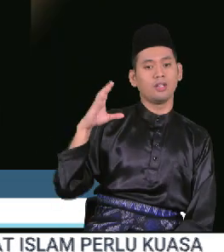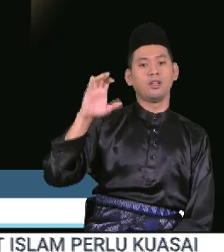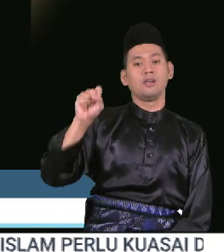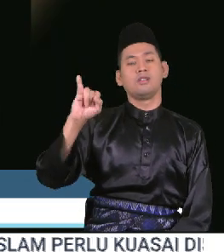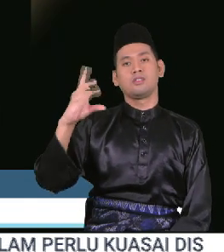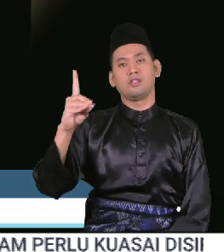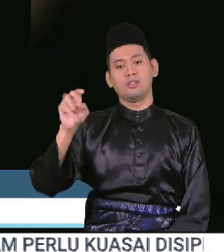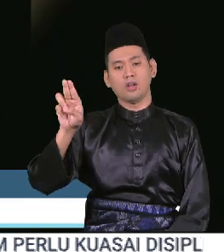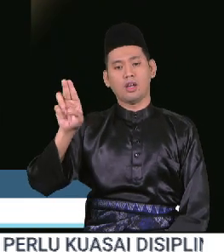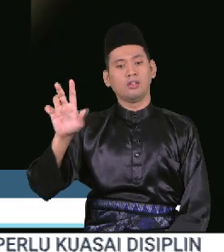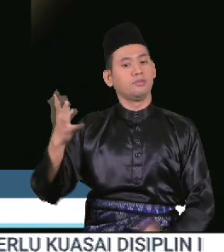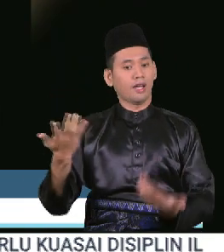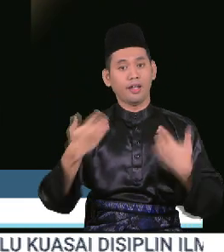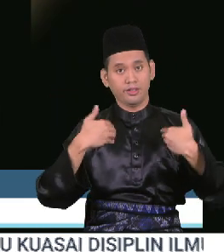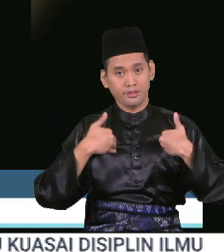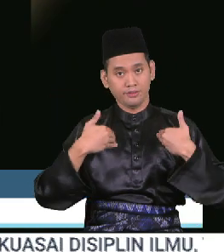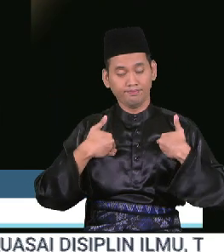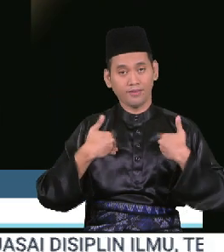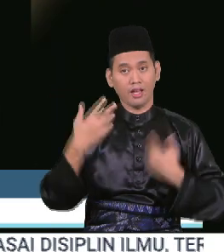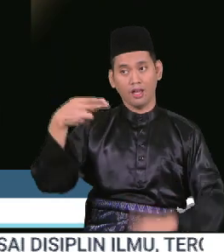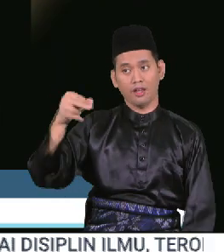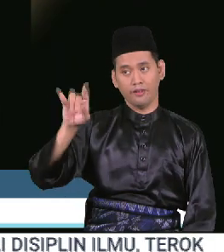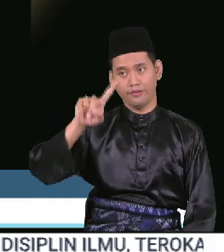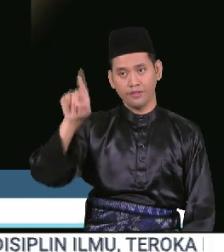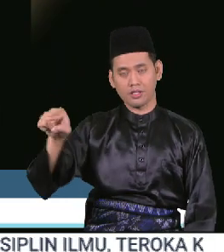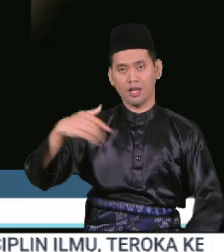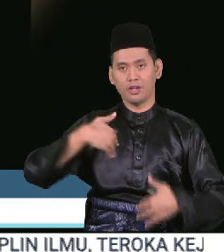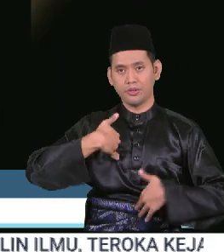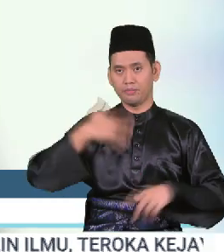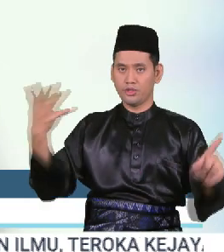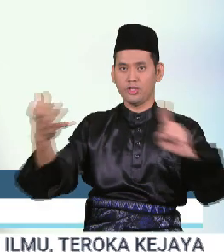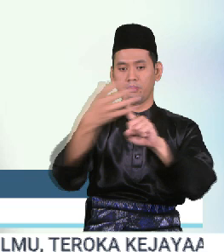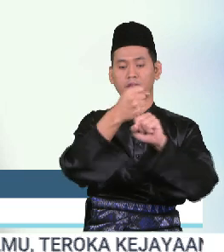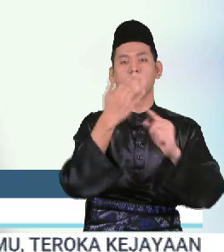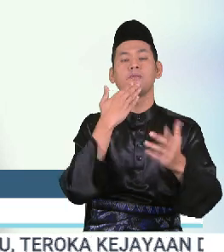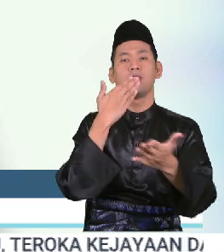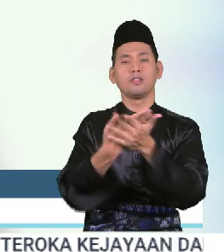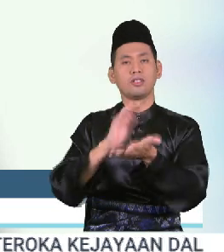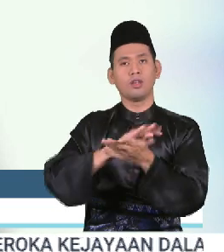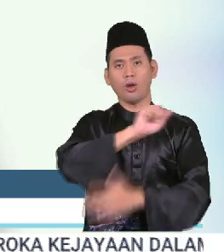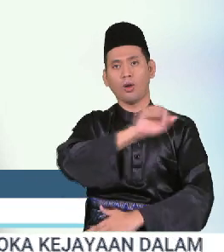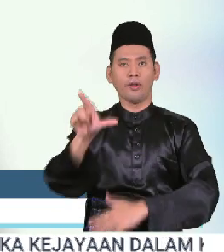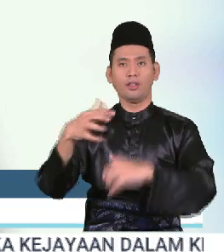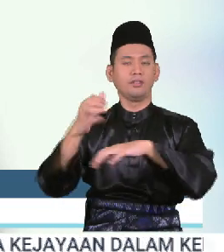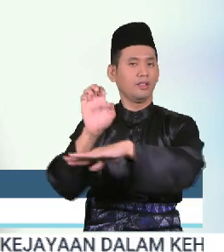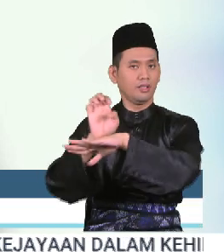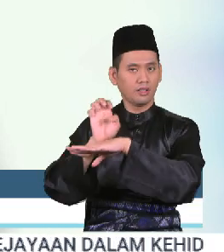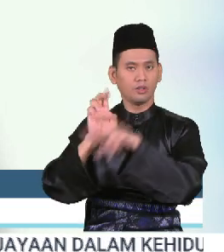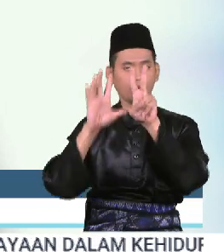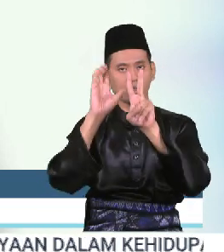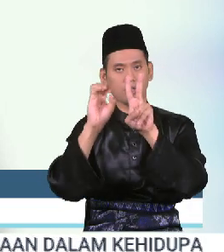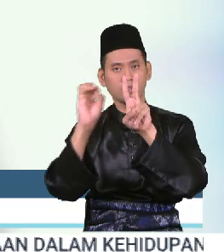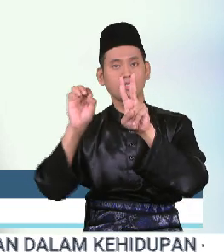Sindhu, antara aura yang dimiliki Hafiz adalah rekod pencapaian yang baik selaku juara All England 2003 selain